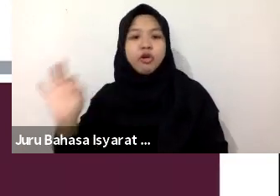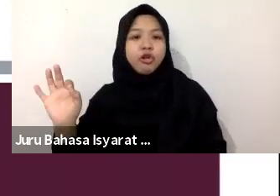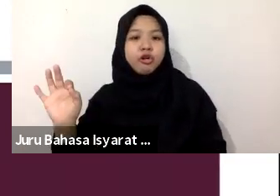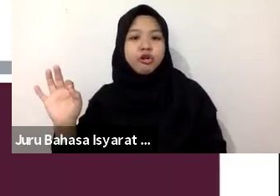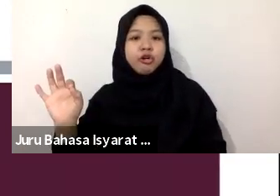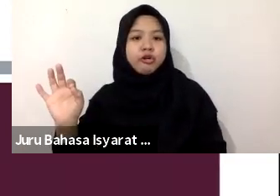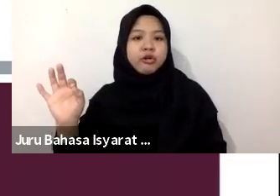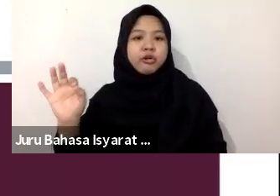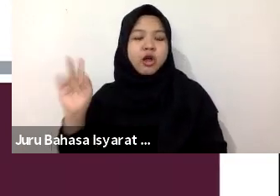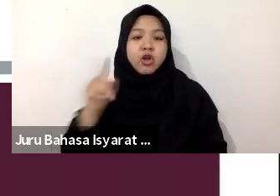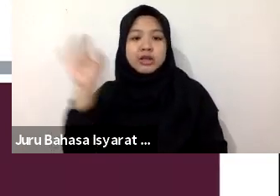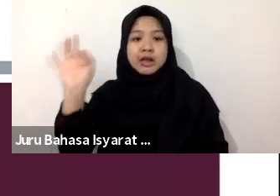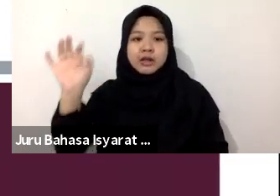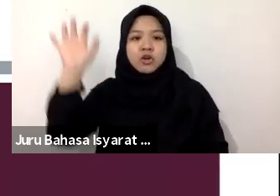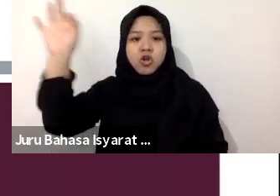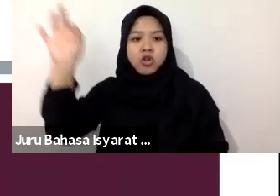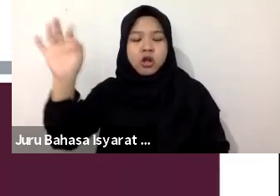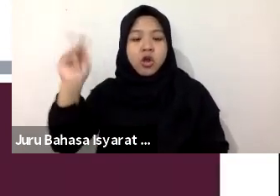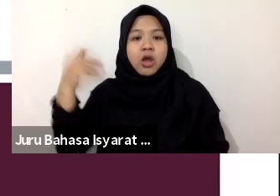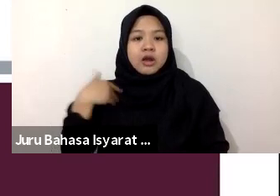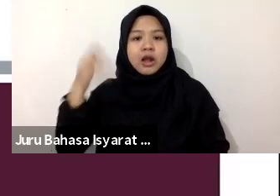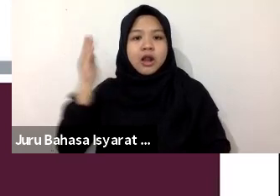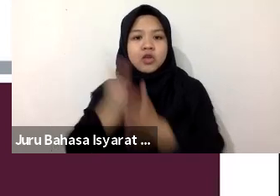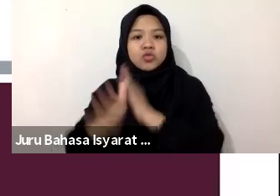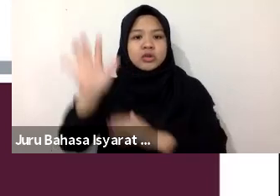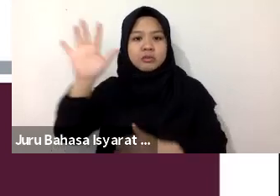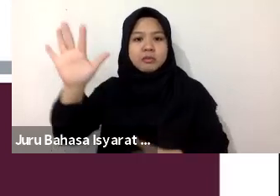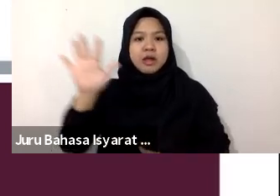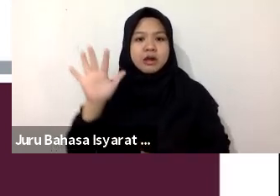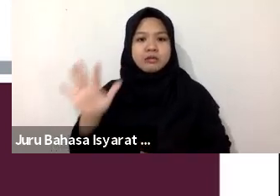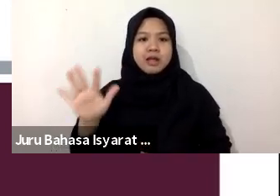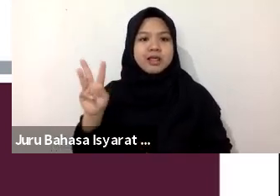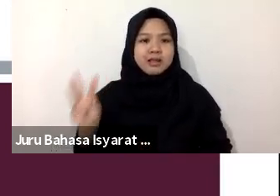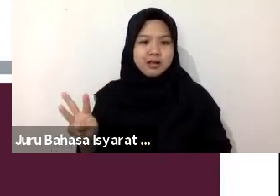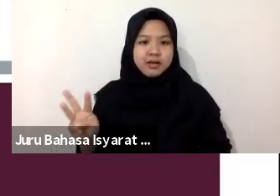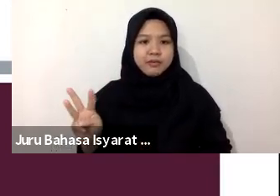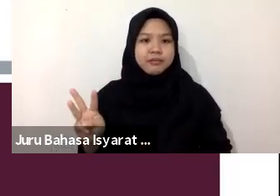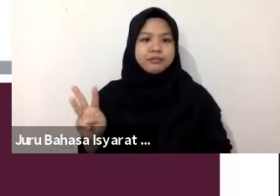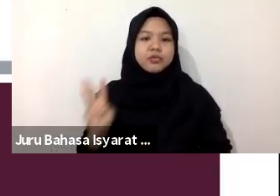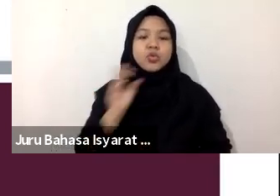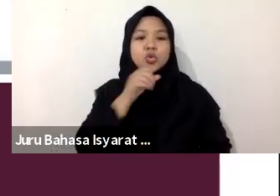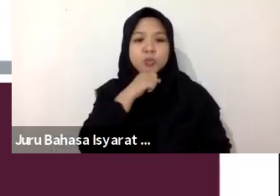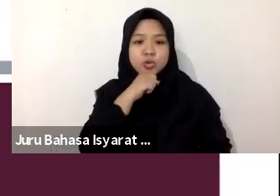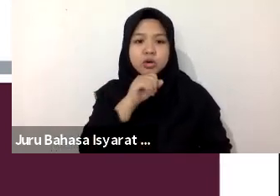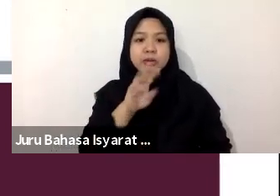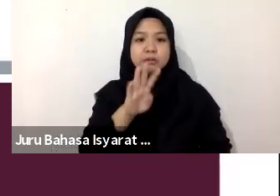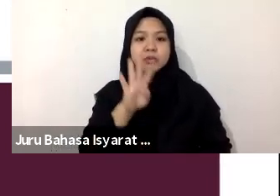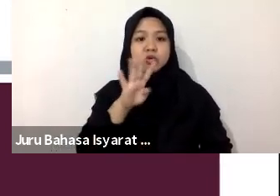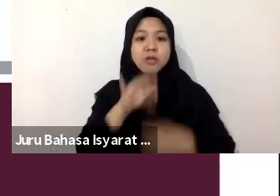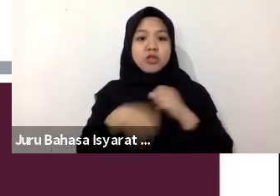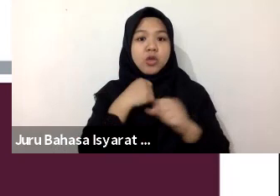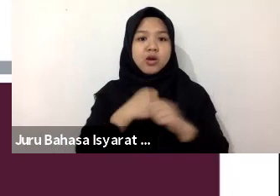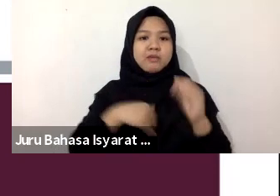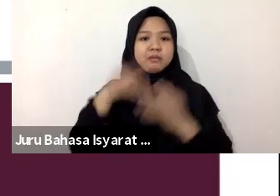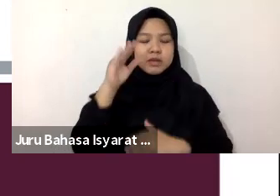0. Kalau tidak ada, 0 gitu ya. Tapi kalau ada langsung jadi 5, 5, 3. Umur, kalau dia lebih dari 44 tahun,